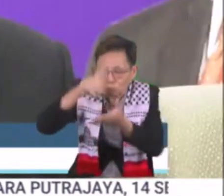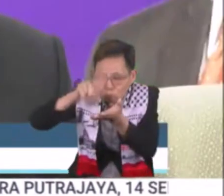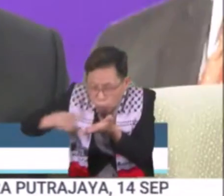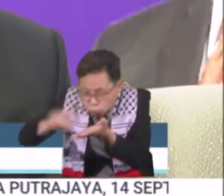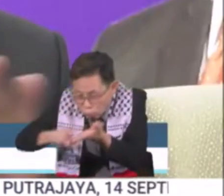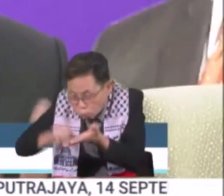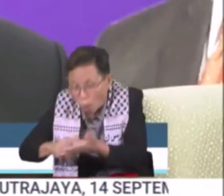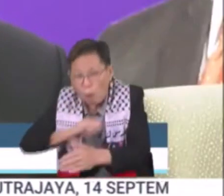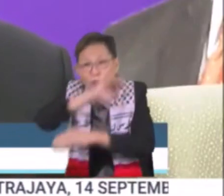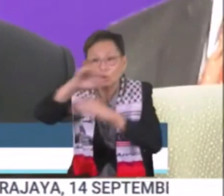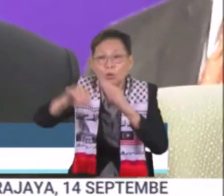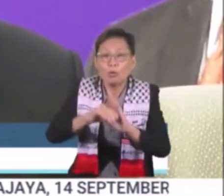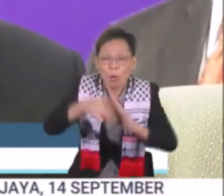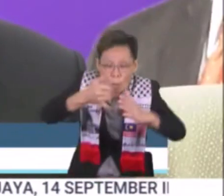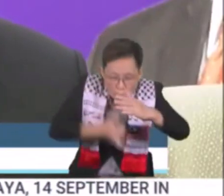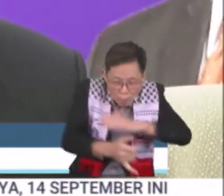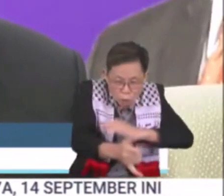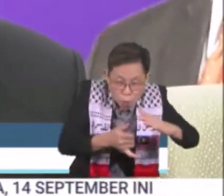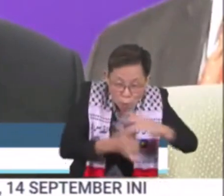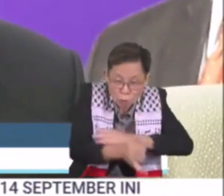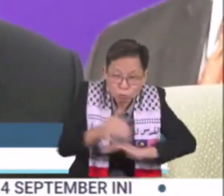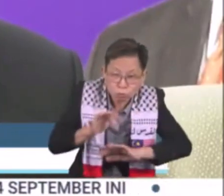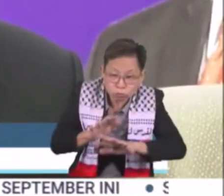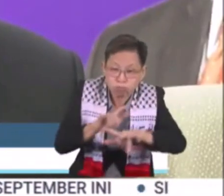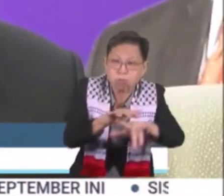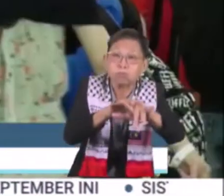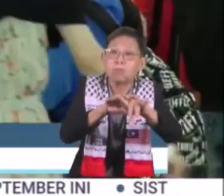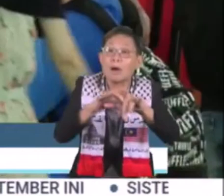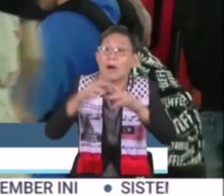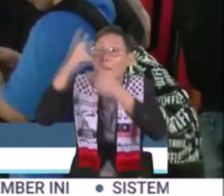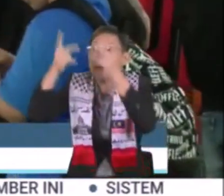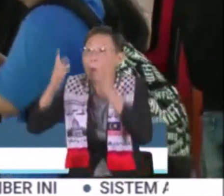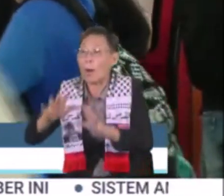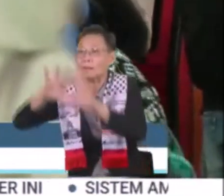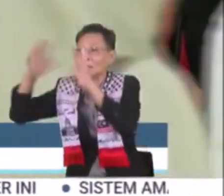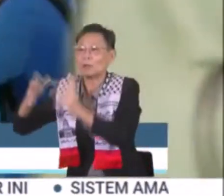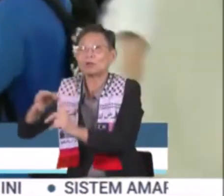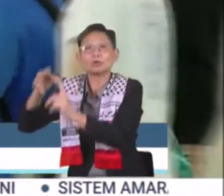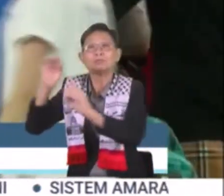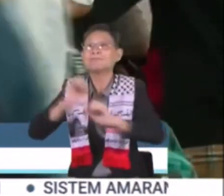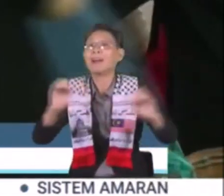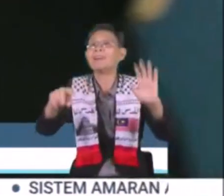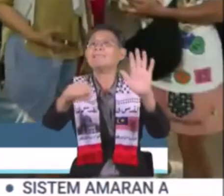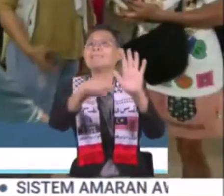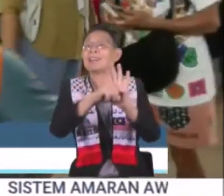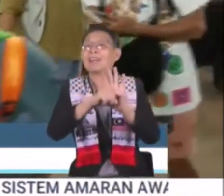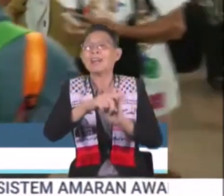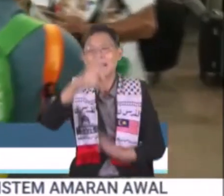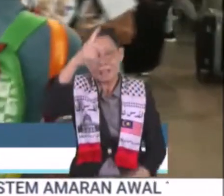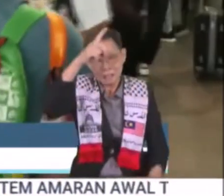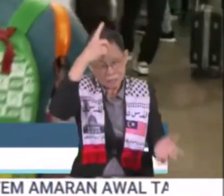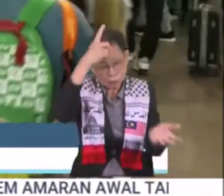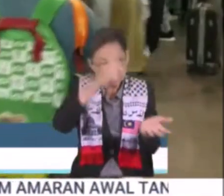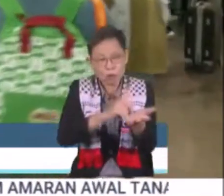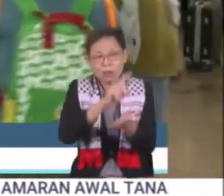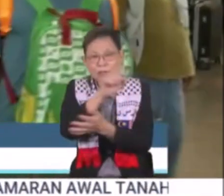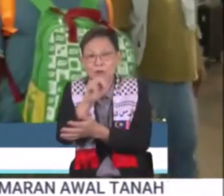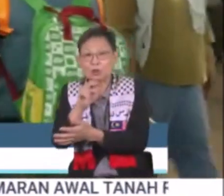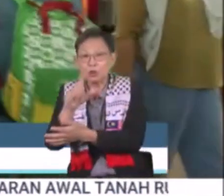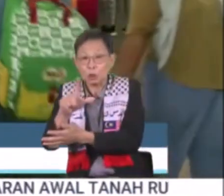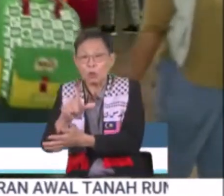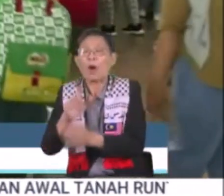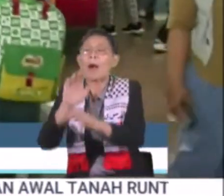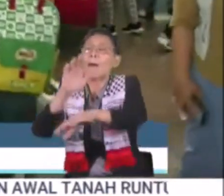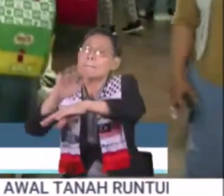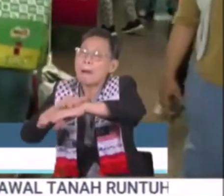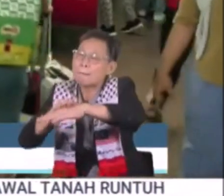saring daripada semua pintu-pintu masuk antarabangsa khususnya. Datuk Seri Dr. Zulkifli menyeru masyarakat